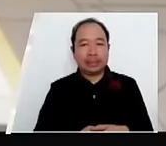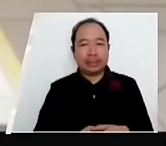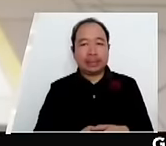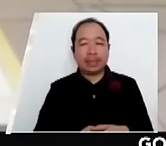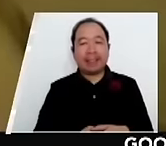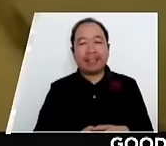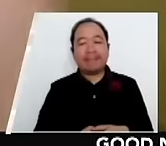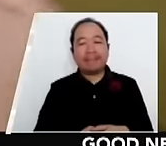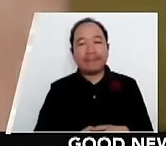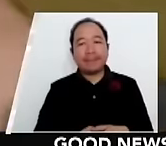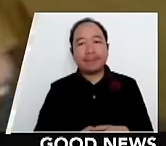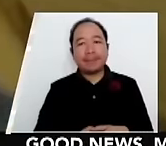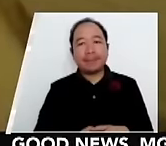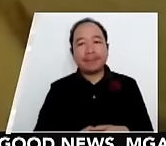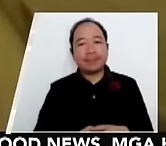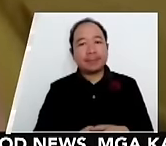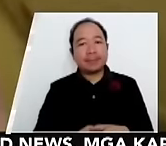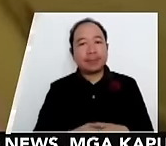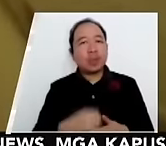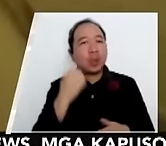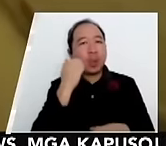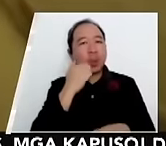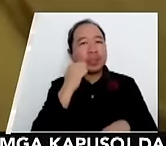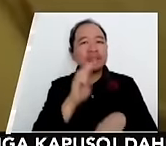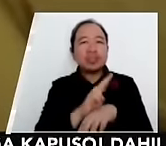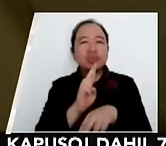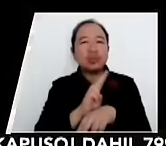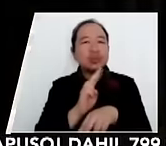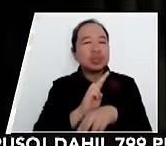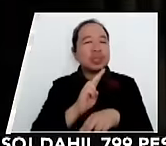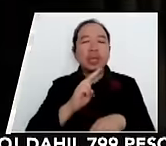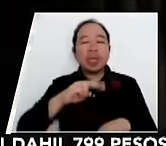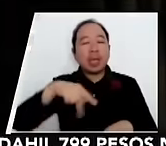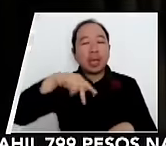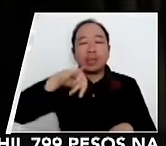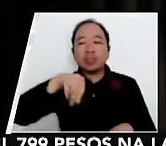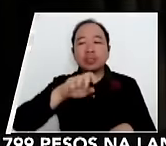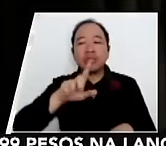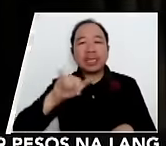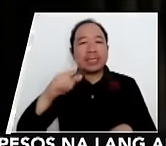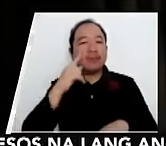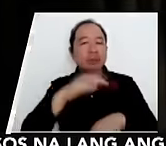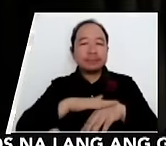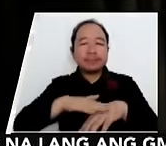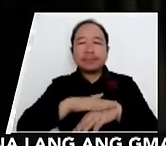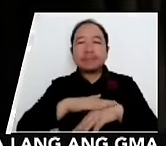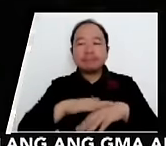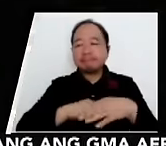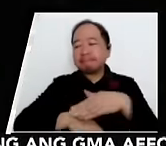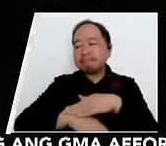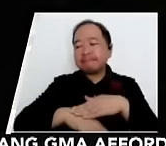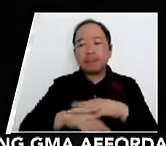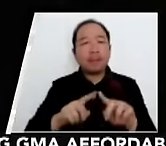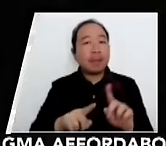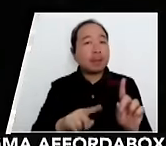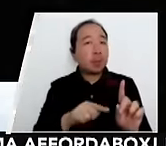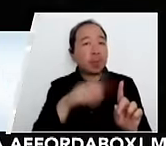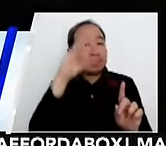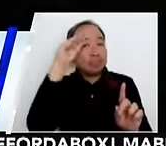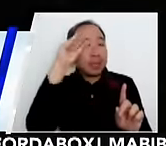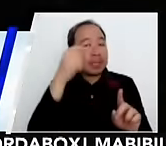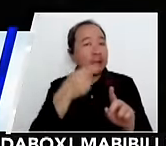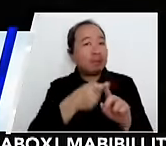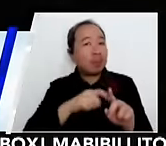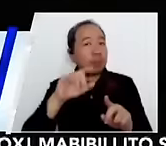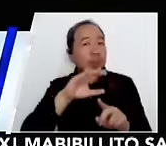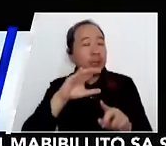Madalas ginagamit ang petroleum jelly na pamahid sa balat. Pero ang isang lalaki sa Cagayan na itatago natin